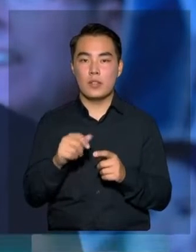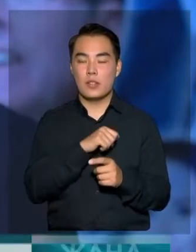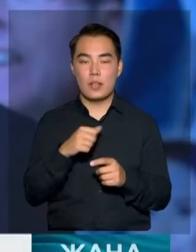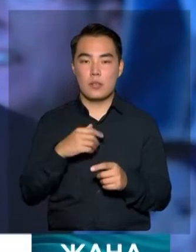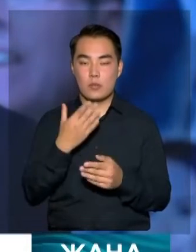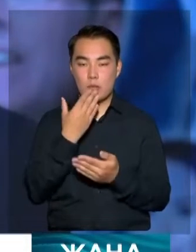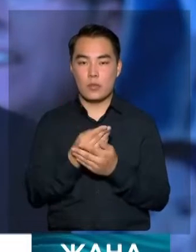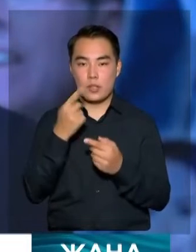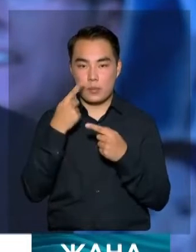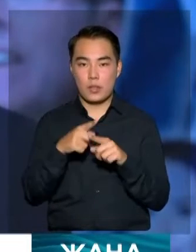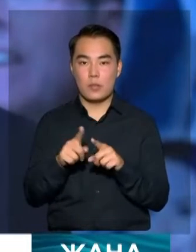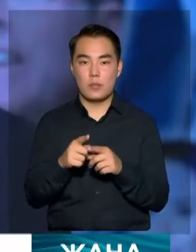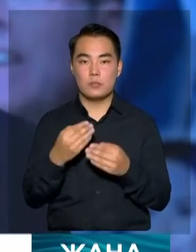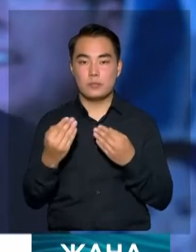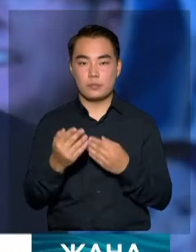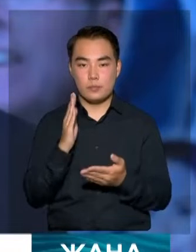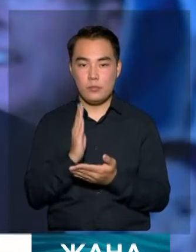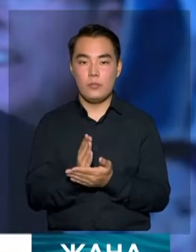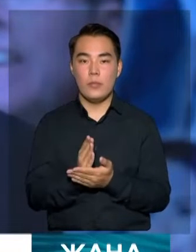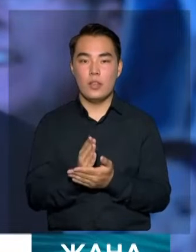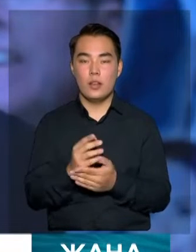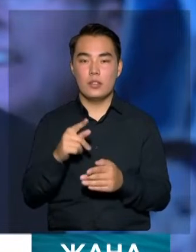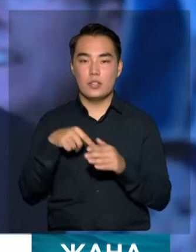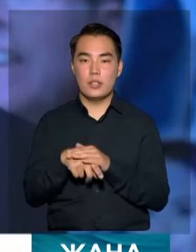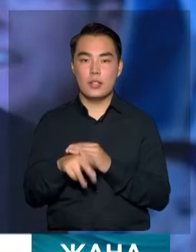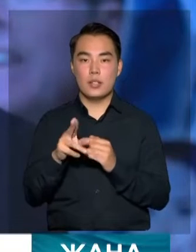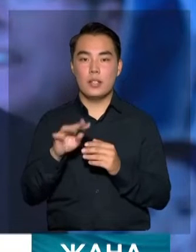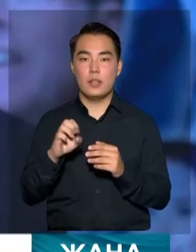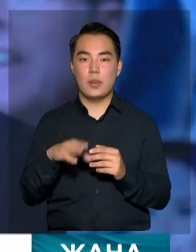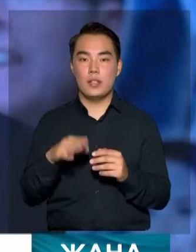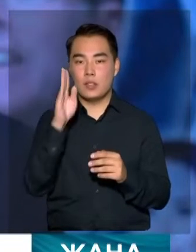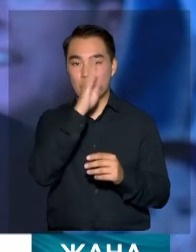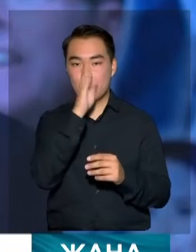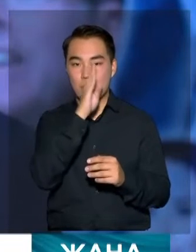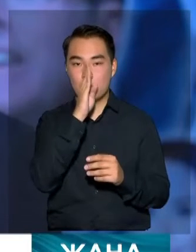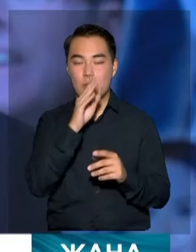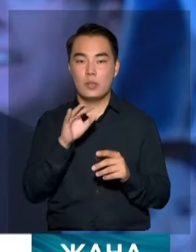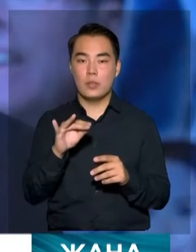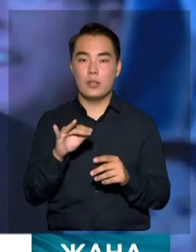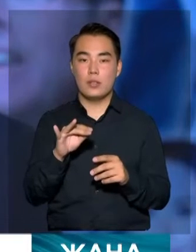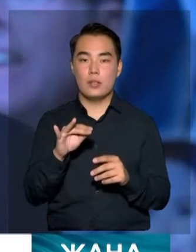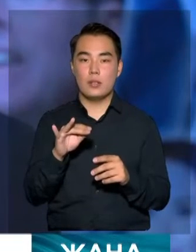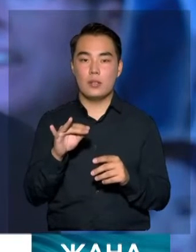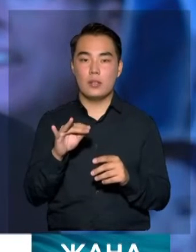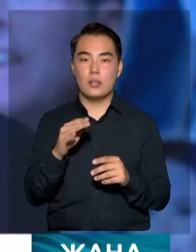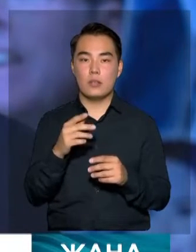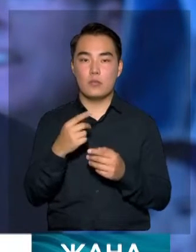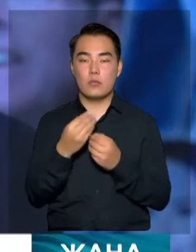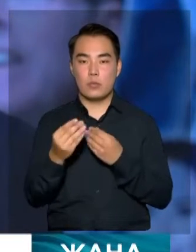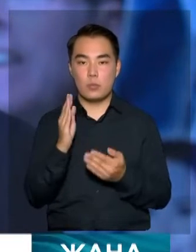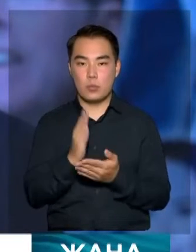рет Қазақстанда климаттық экономика орталығының ашылуы бойынша меморандумға да қол қойылады. Бұл да тарихи сәт.